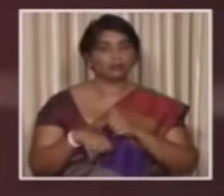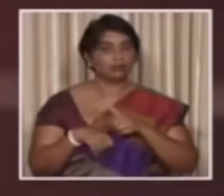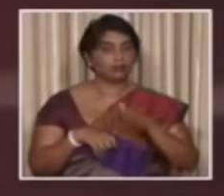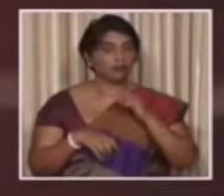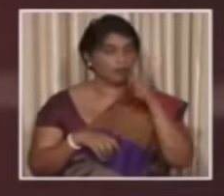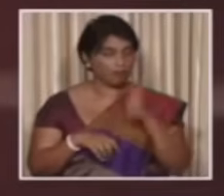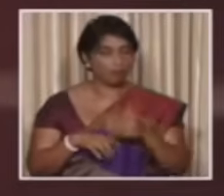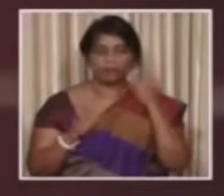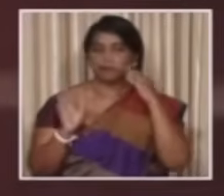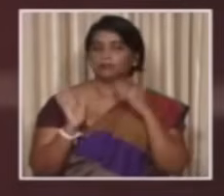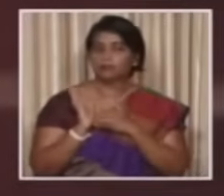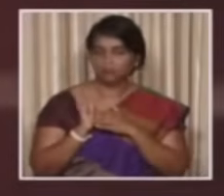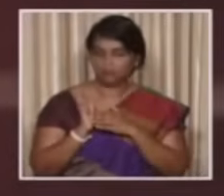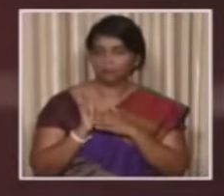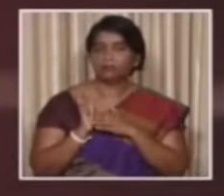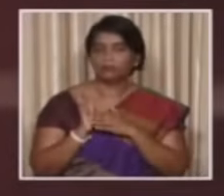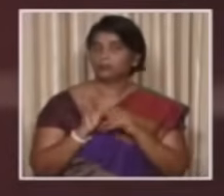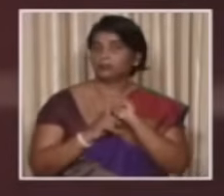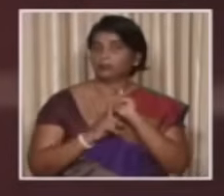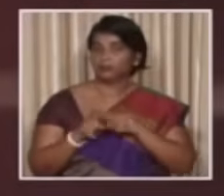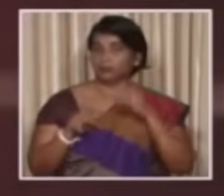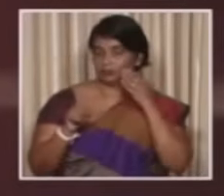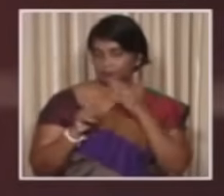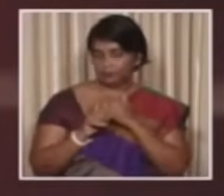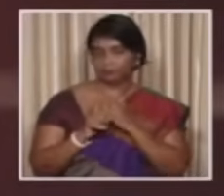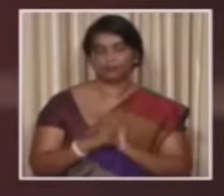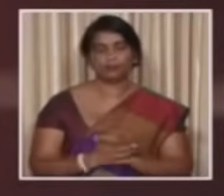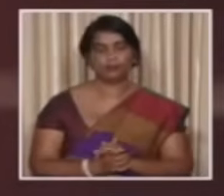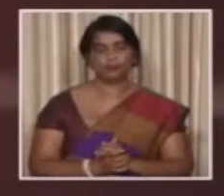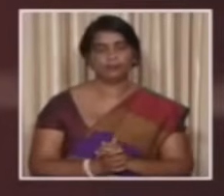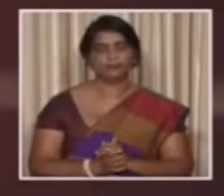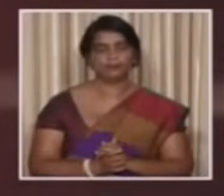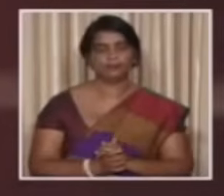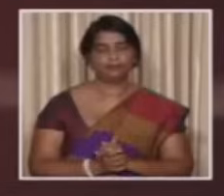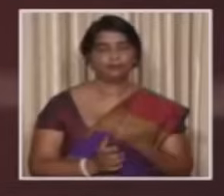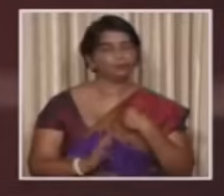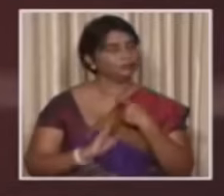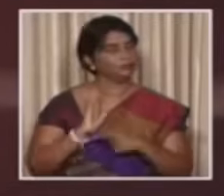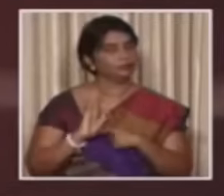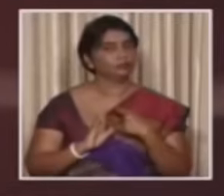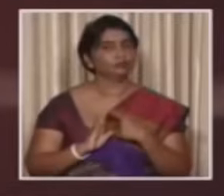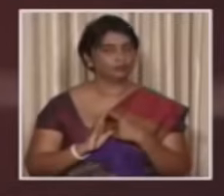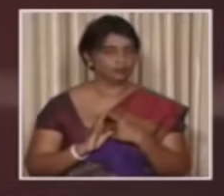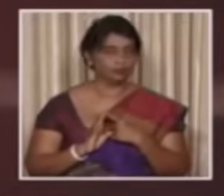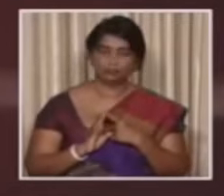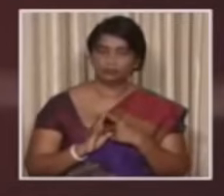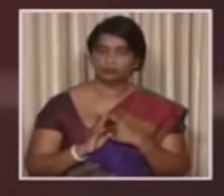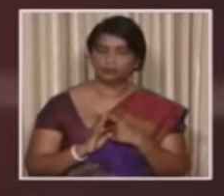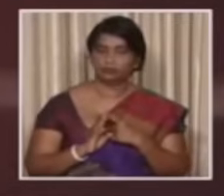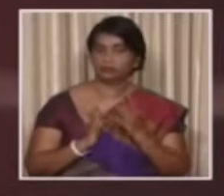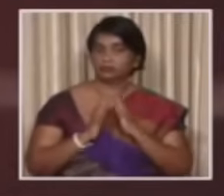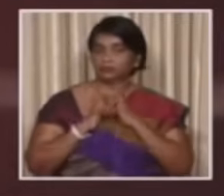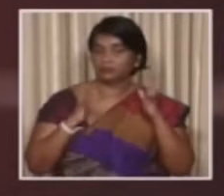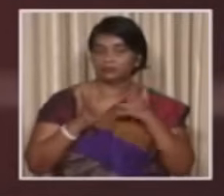වශයෙන් ඉතා වැදගත් කාරණයක් මේ සභාවේ අවධානයට යොමුකරන්ඩ අපේ රටේ ඉතාමත්ම බොහෝ